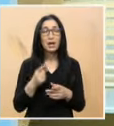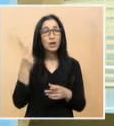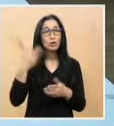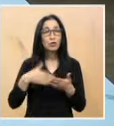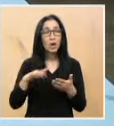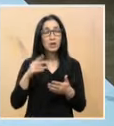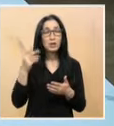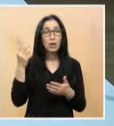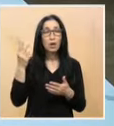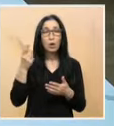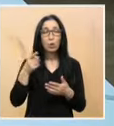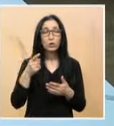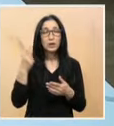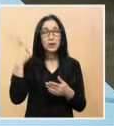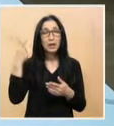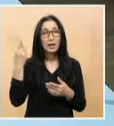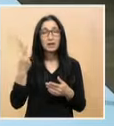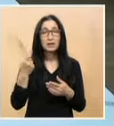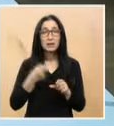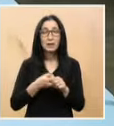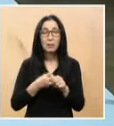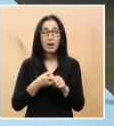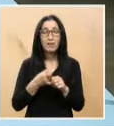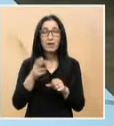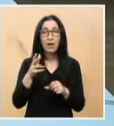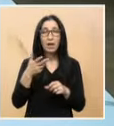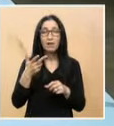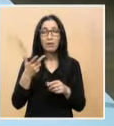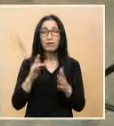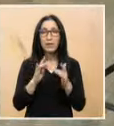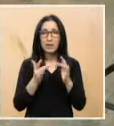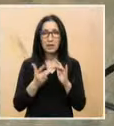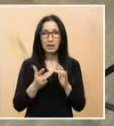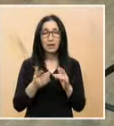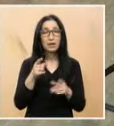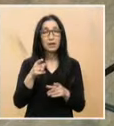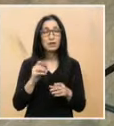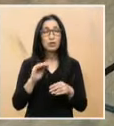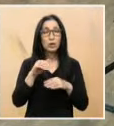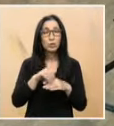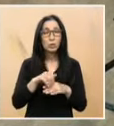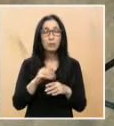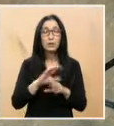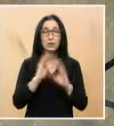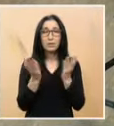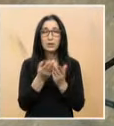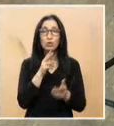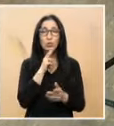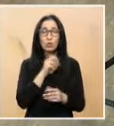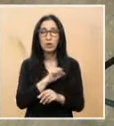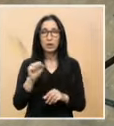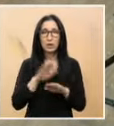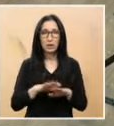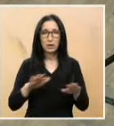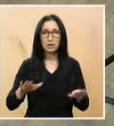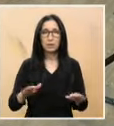от идеята е да се изработят видео уроци, които да се качат в интерактивна онлайн платформа. Те ще са достъпни за всички учители